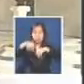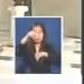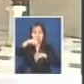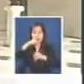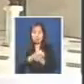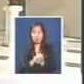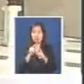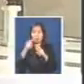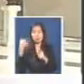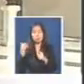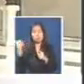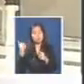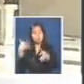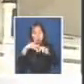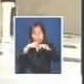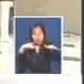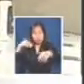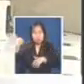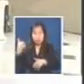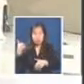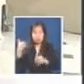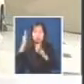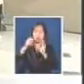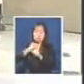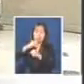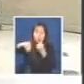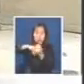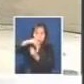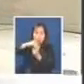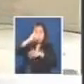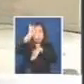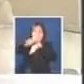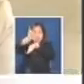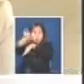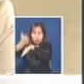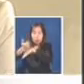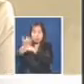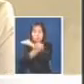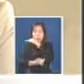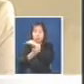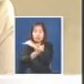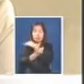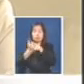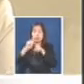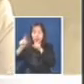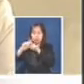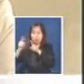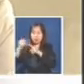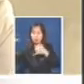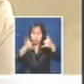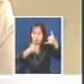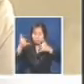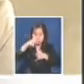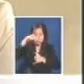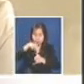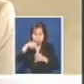มีรถติดบ้างนะคะก็คงมีนักธุรกิจแล้วก็ผู้บริหารระดับประเทศแล้วก็ผู้นำมาก็อันนี้ก็จะเป็นการ